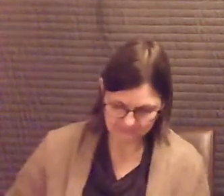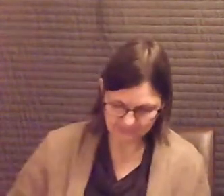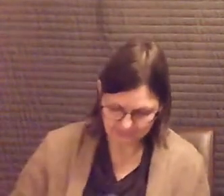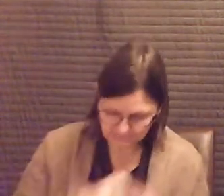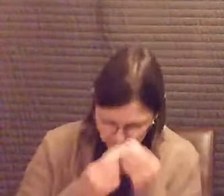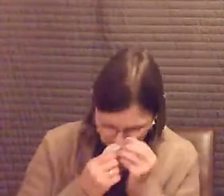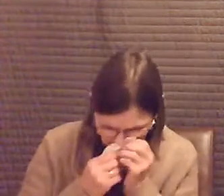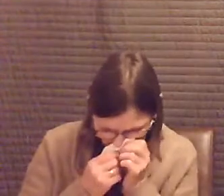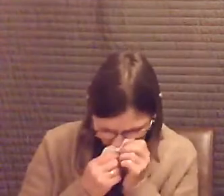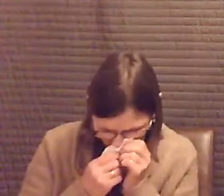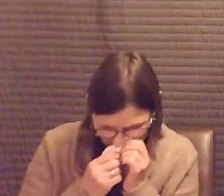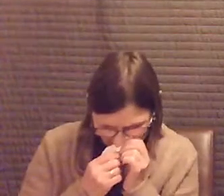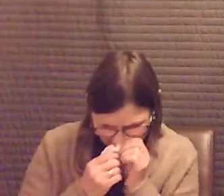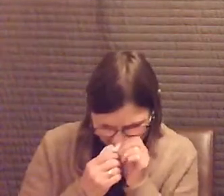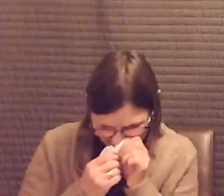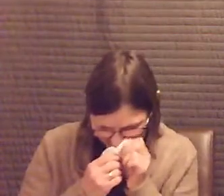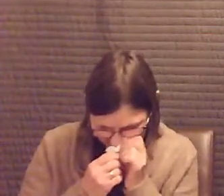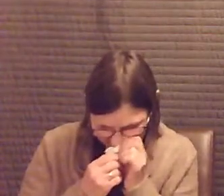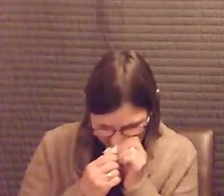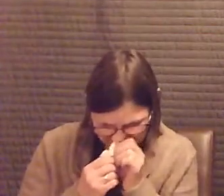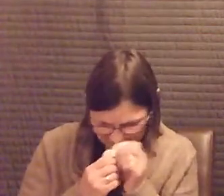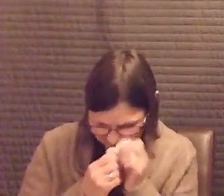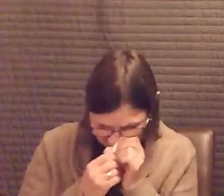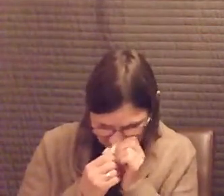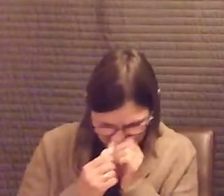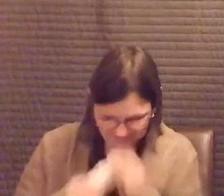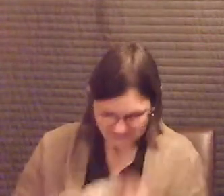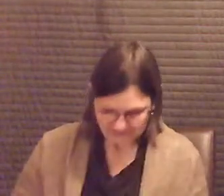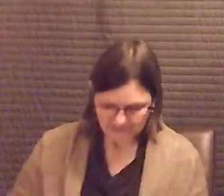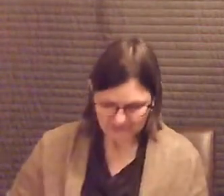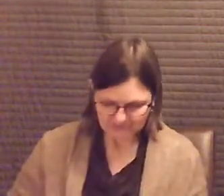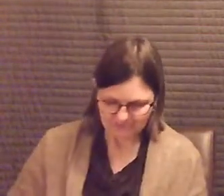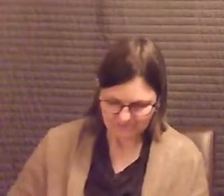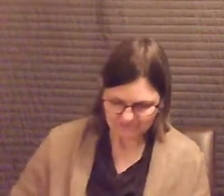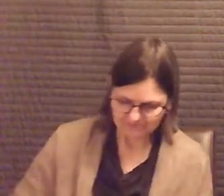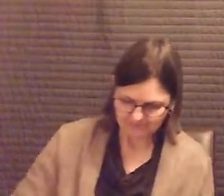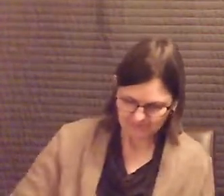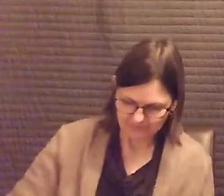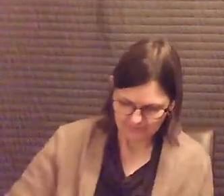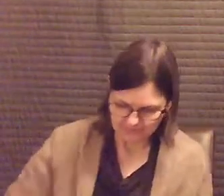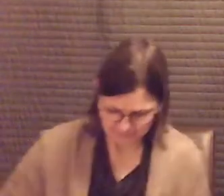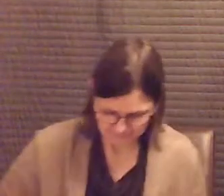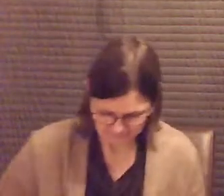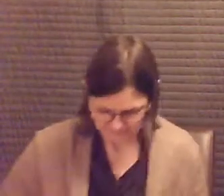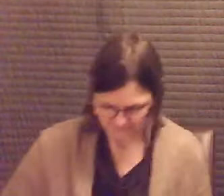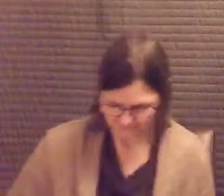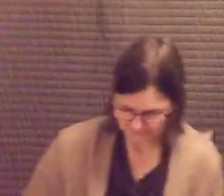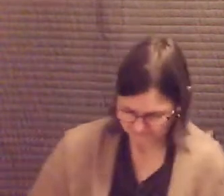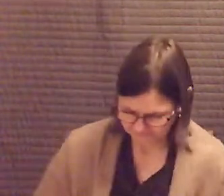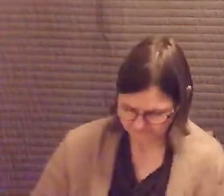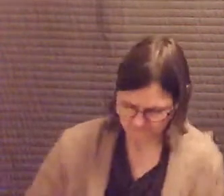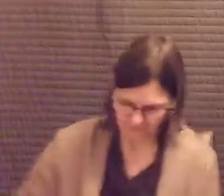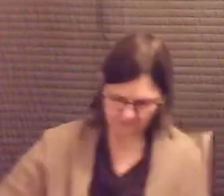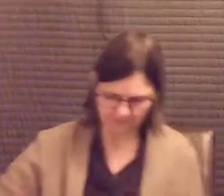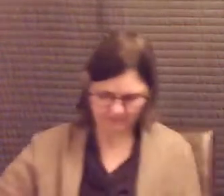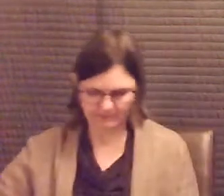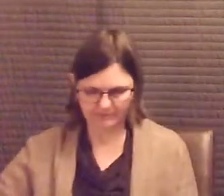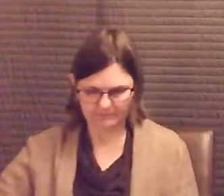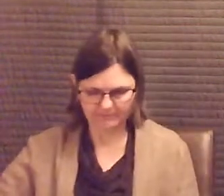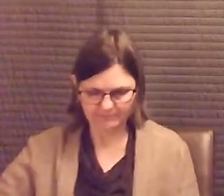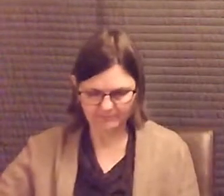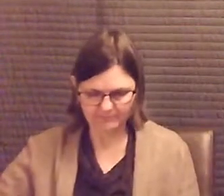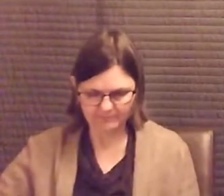zie je oma wat look at that were schlucken dapper en vers fourteen choses werk leeuw de arme lieve